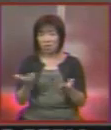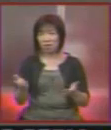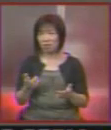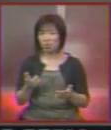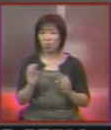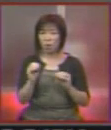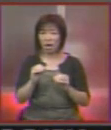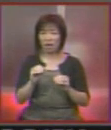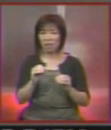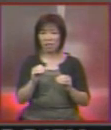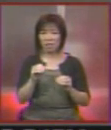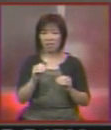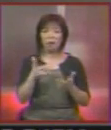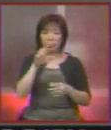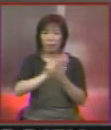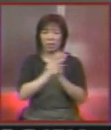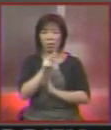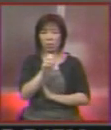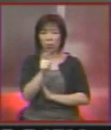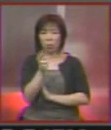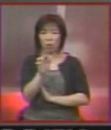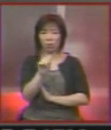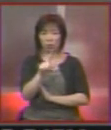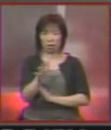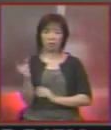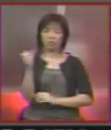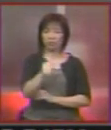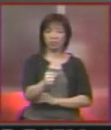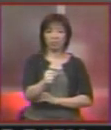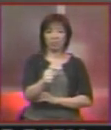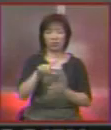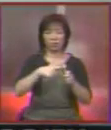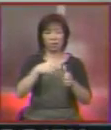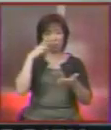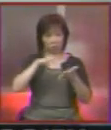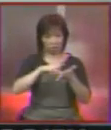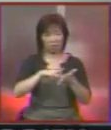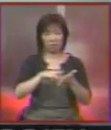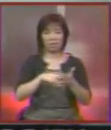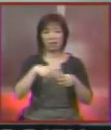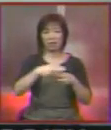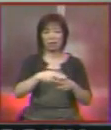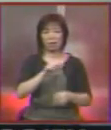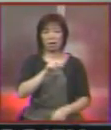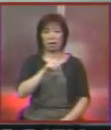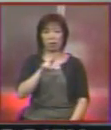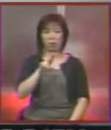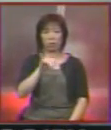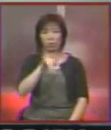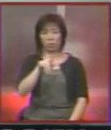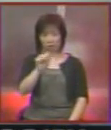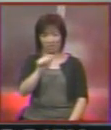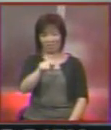Erwin, sumalang na nga rin kanina ang unang testigo ng prosekusyon para sa Article 3 na si FASA President Roberto Anduiza at iginiit nga niya